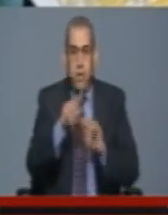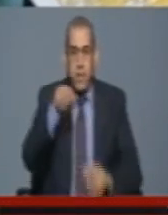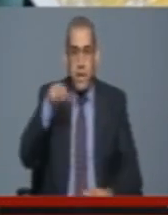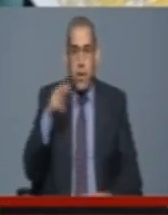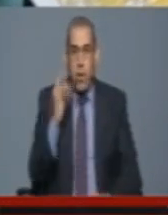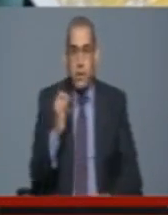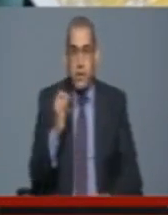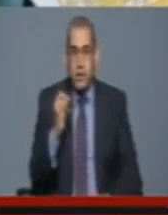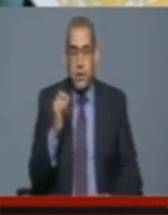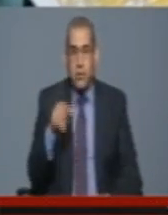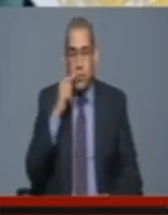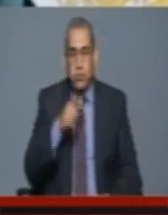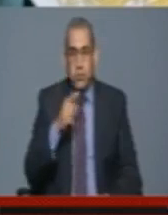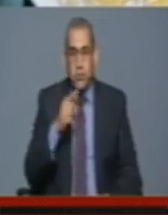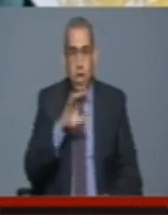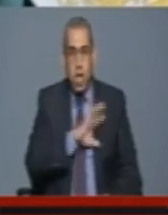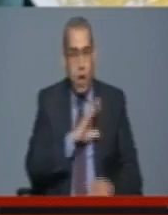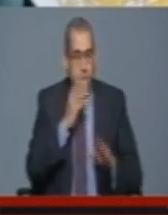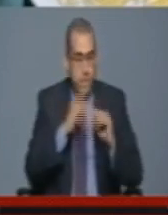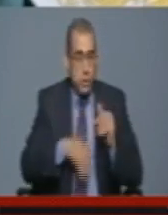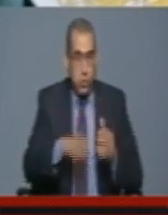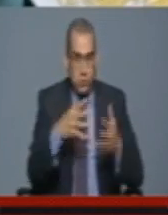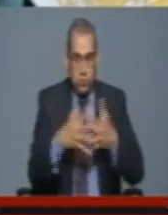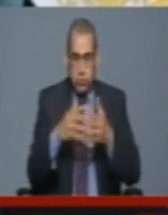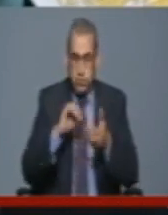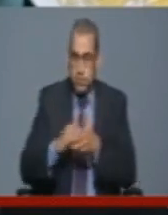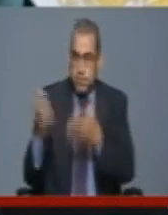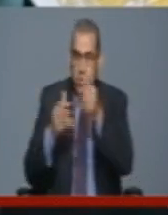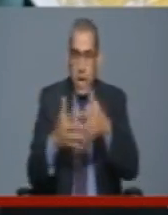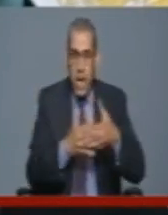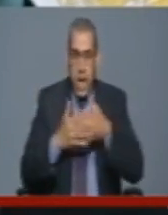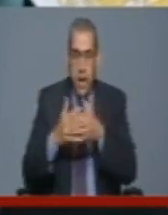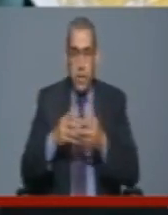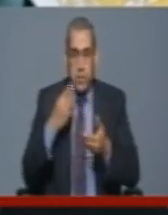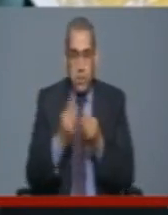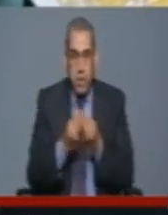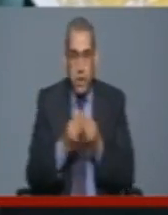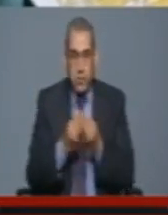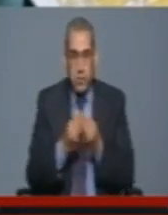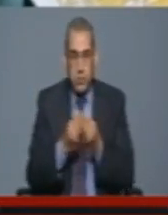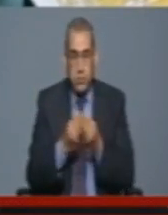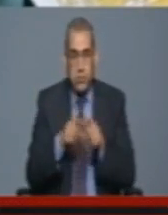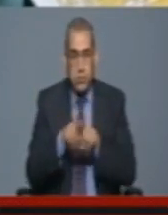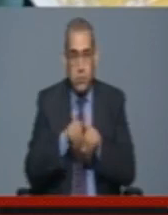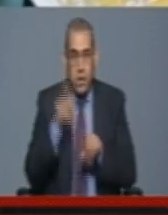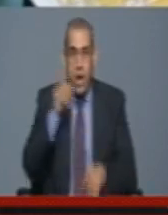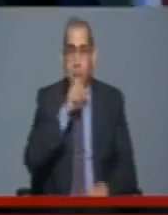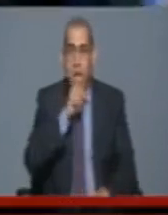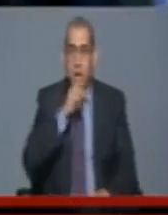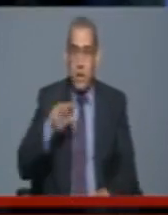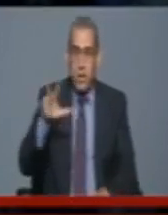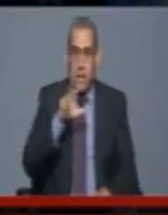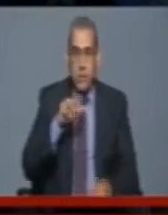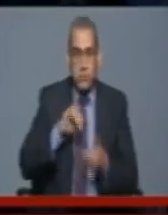وقد تكللت الجهود المصرية المشتركة مع الولايات المتحدة الأمريكية والأشقاء القطريين في